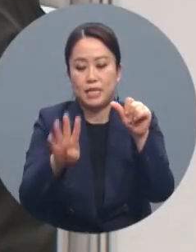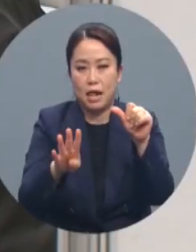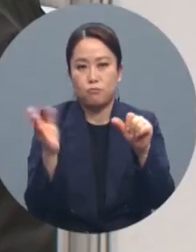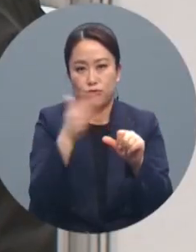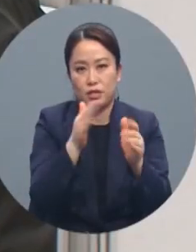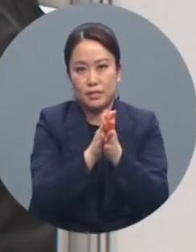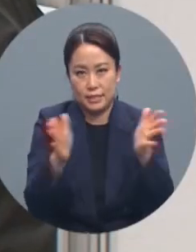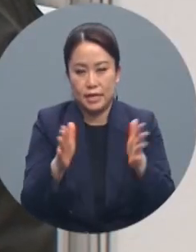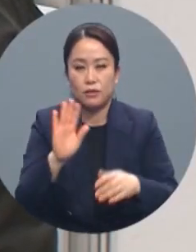예정입니다